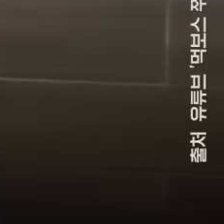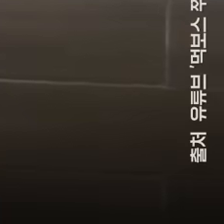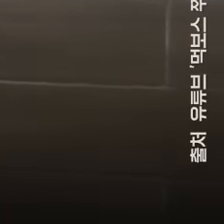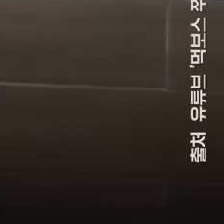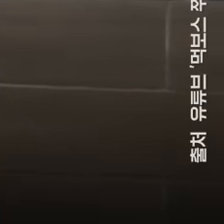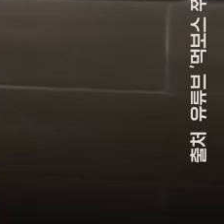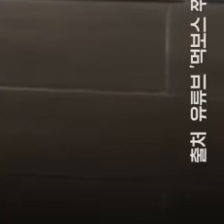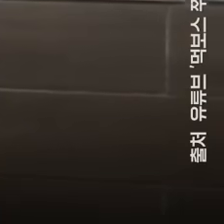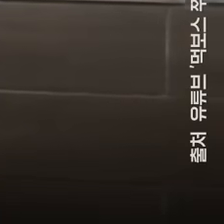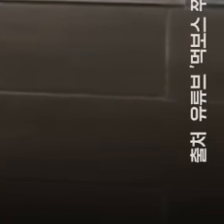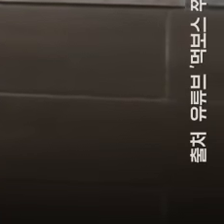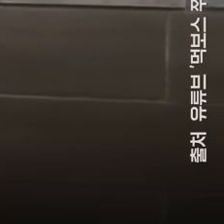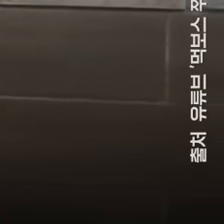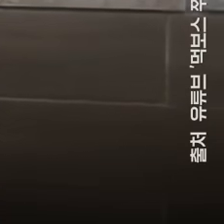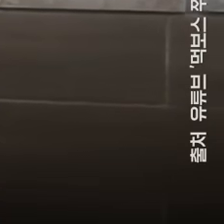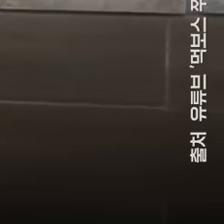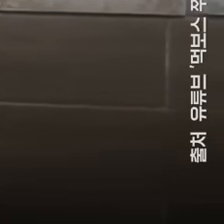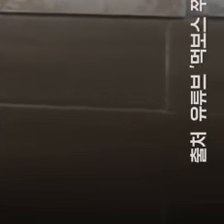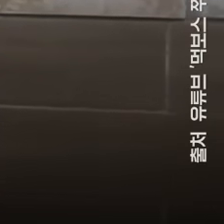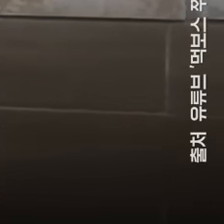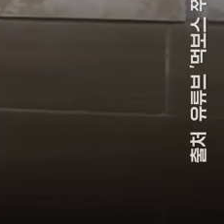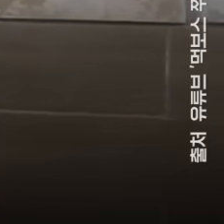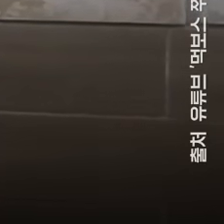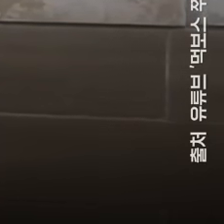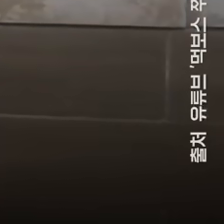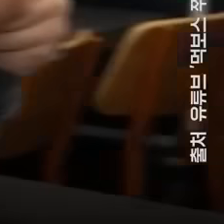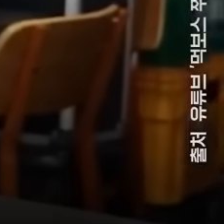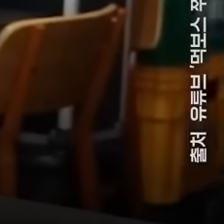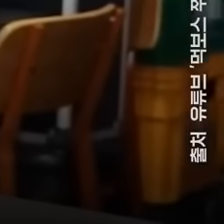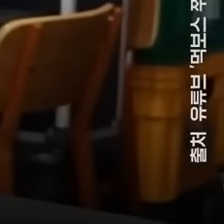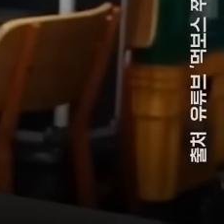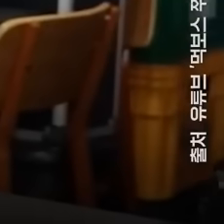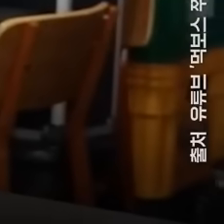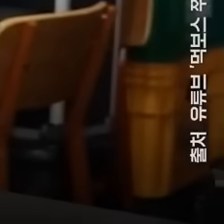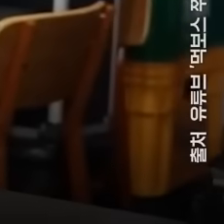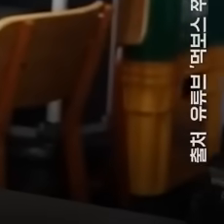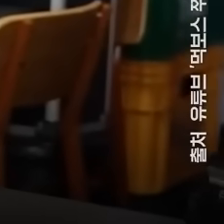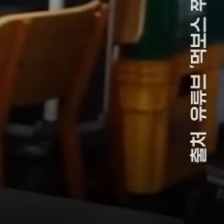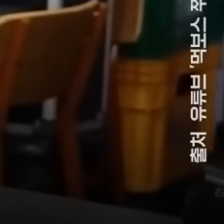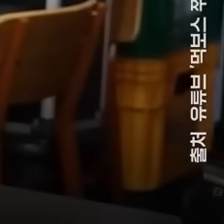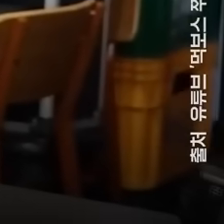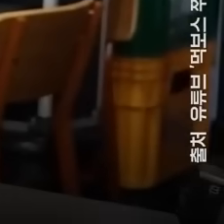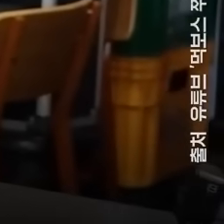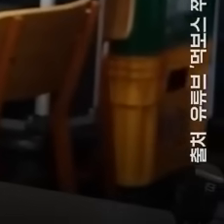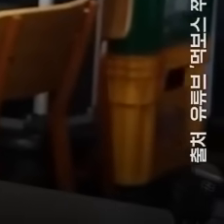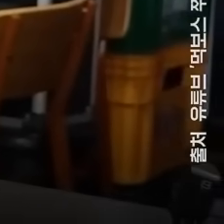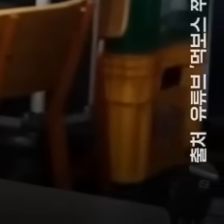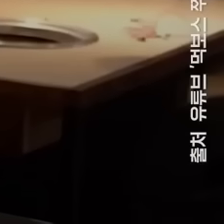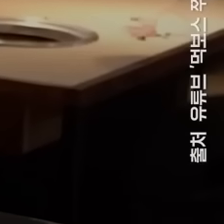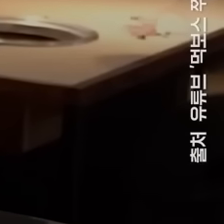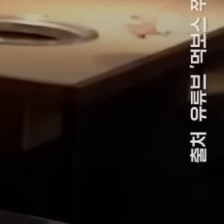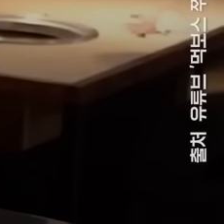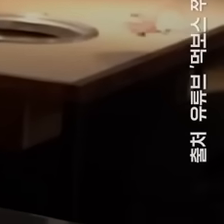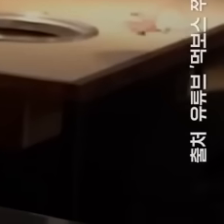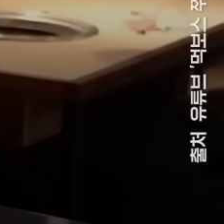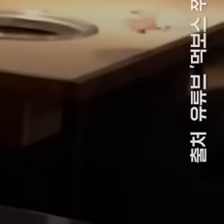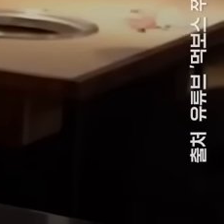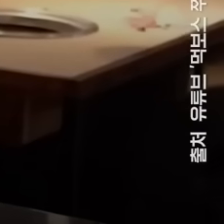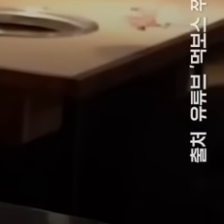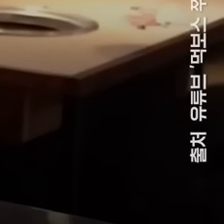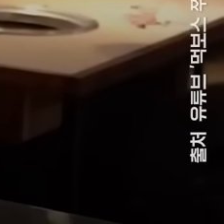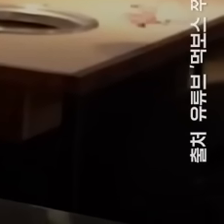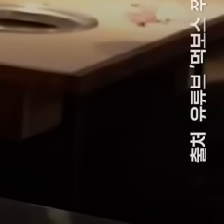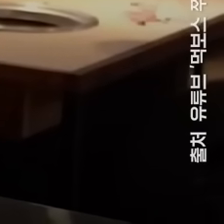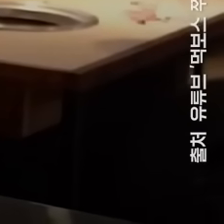먹방을 찍느라 업무에 태만 했다는 논란에 휩싸인 겁니다 한국일보는 현 감독은 부임 이후 방송